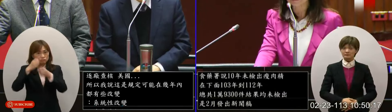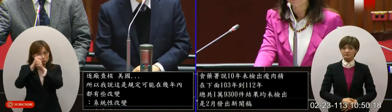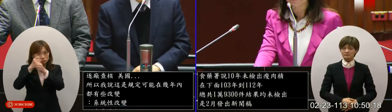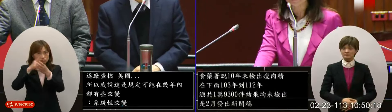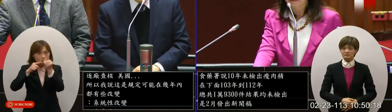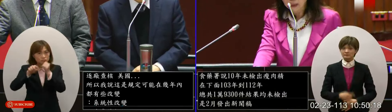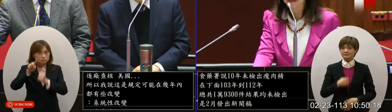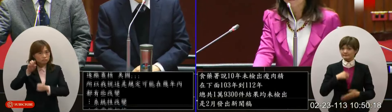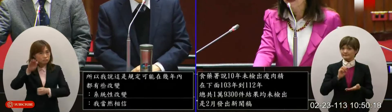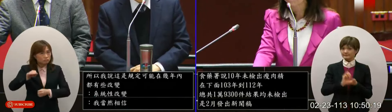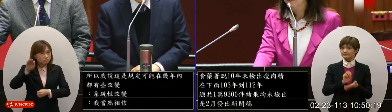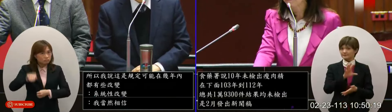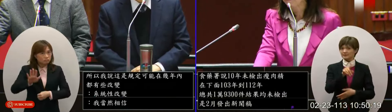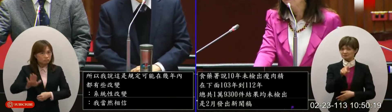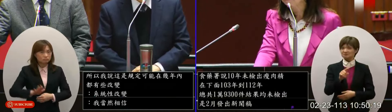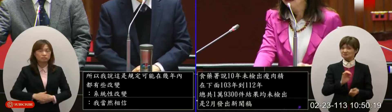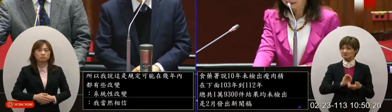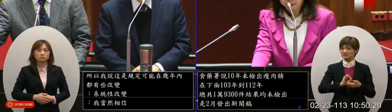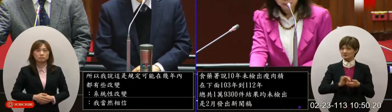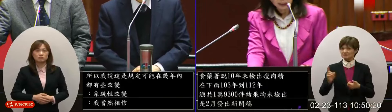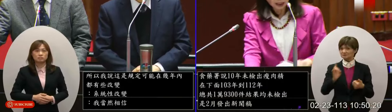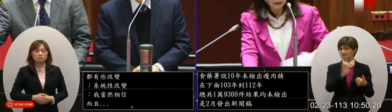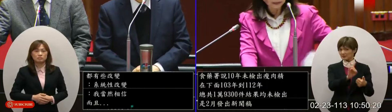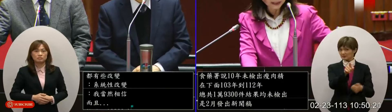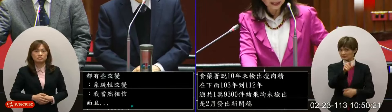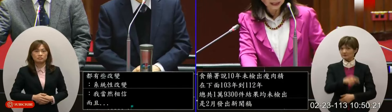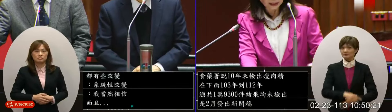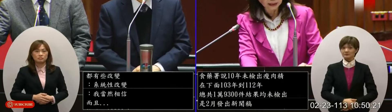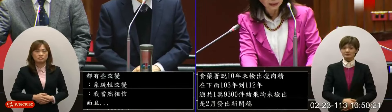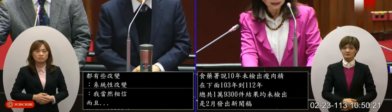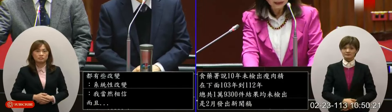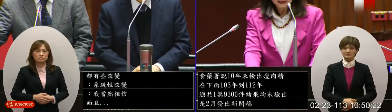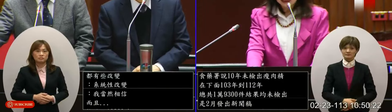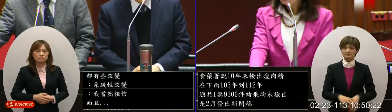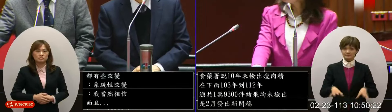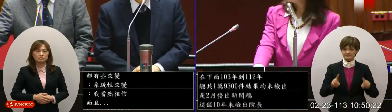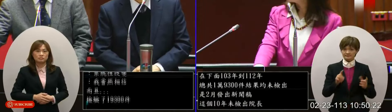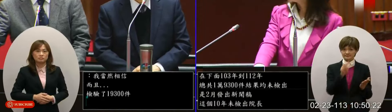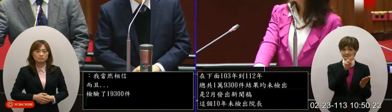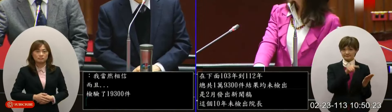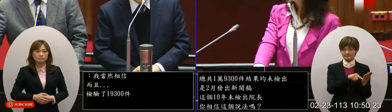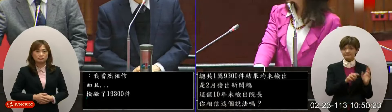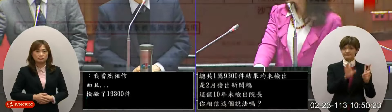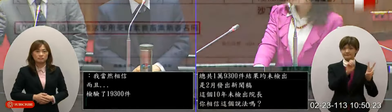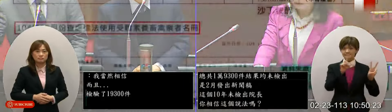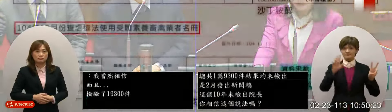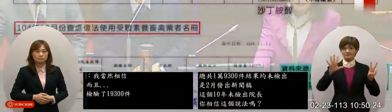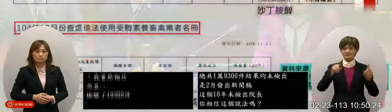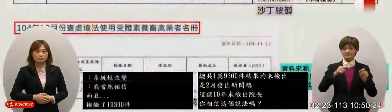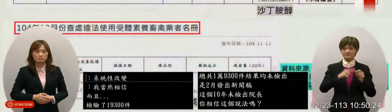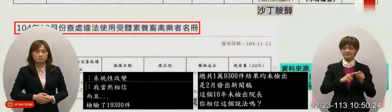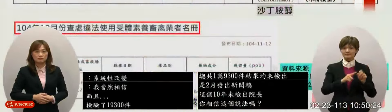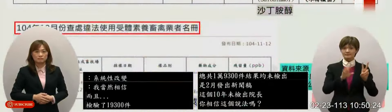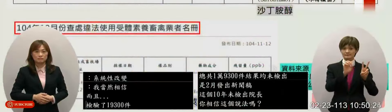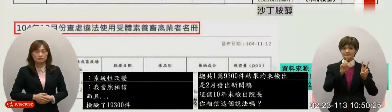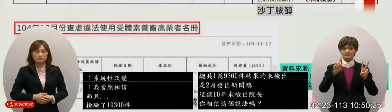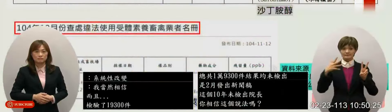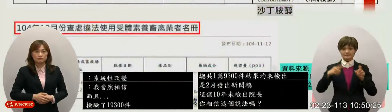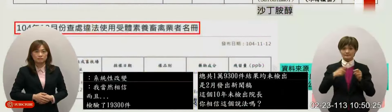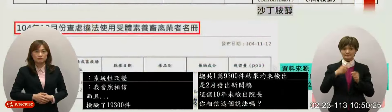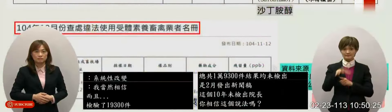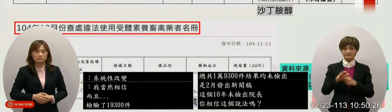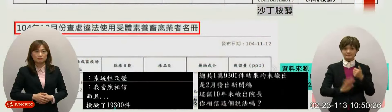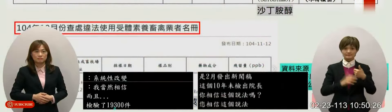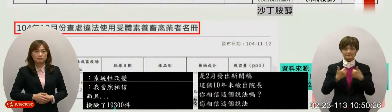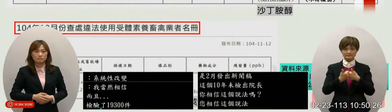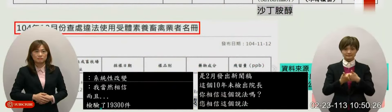我可能要给你一些资料，您可能被骗了。好，我们先来看看，2015年、2018年，农委